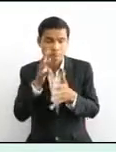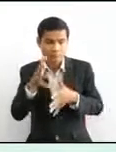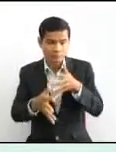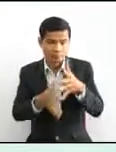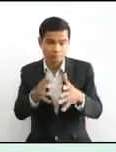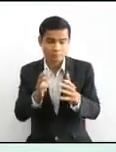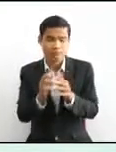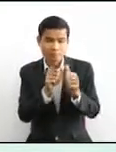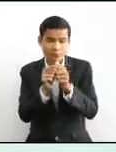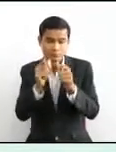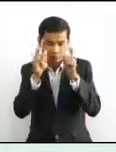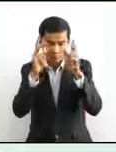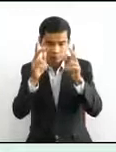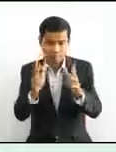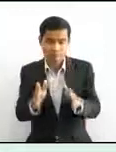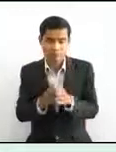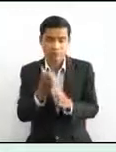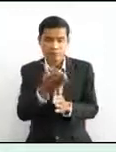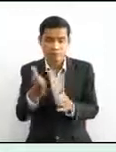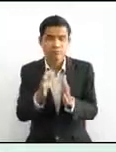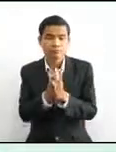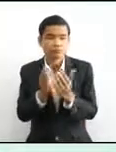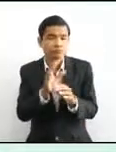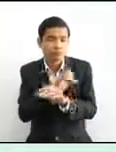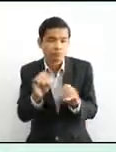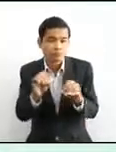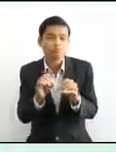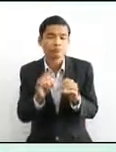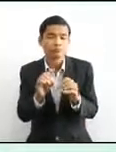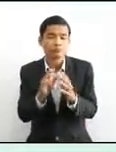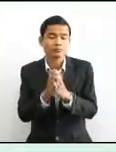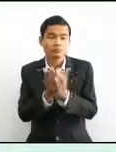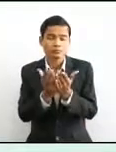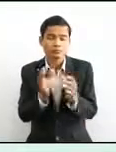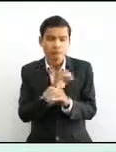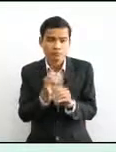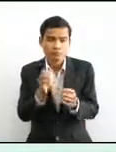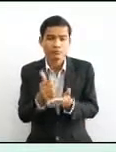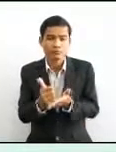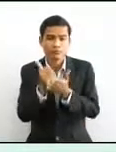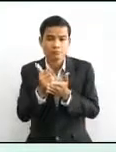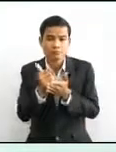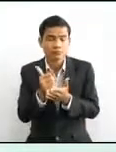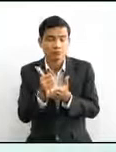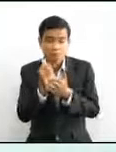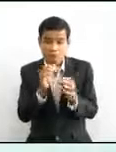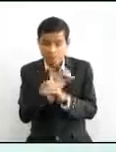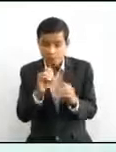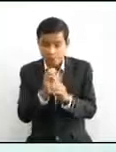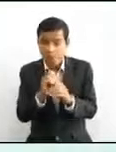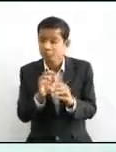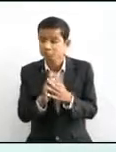phải chấm này ai con đang mình miên sự phải cha sự phải con mình mình sẽ phải chấm nồi nít